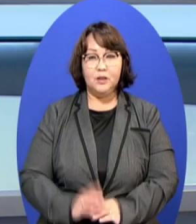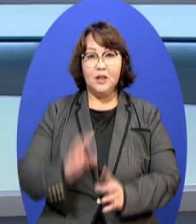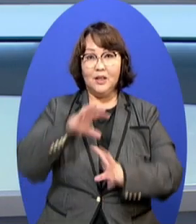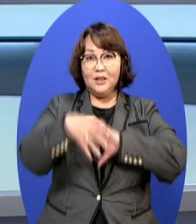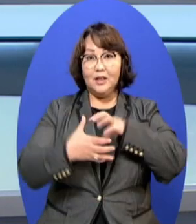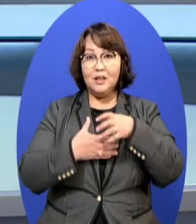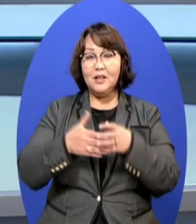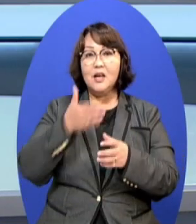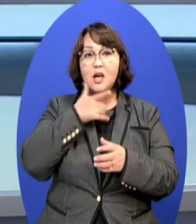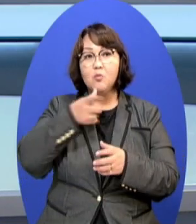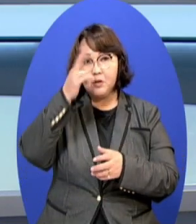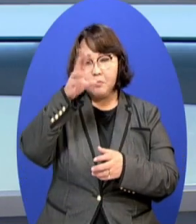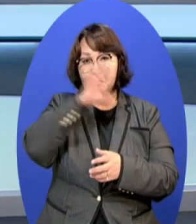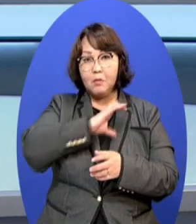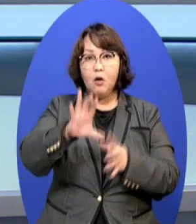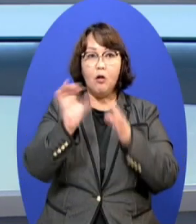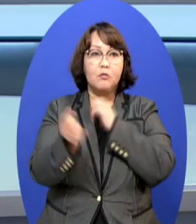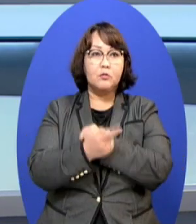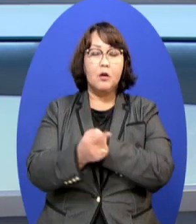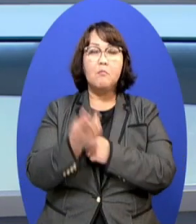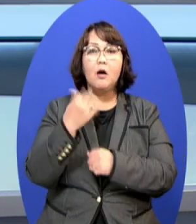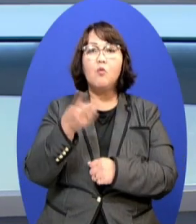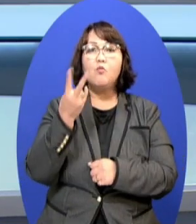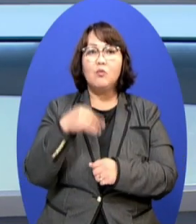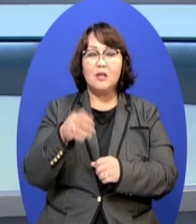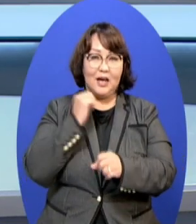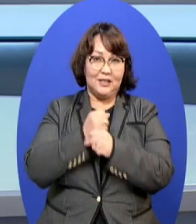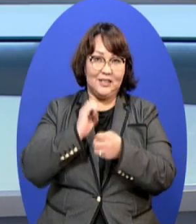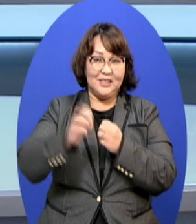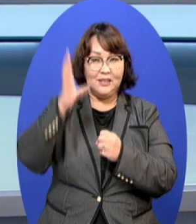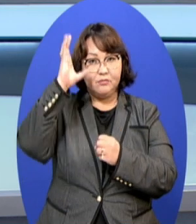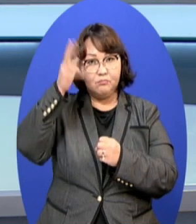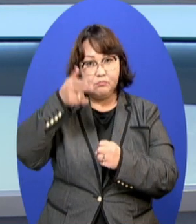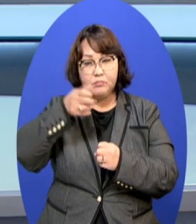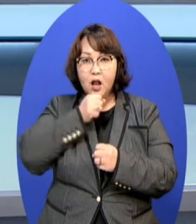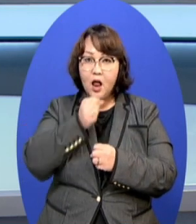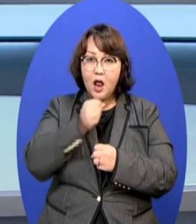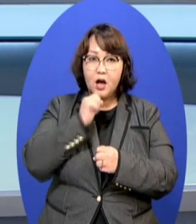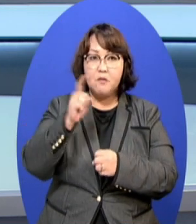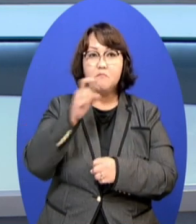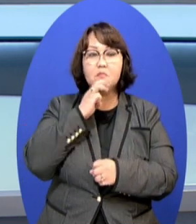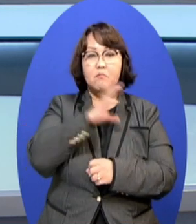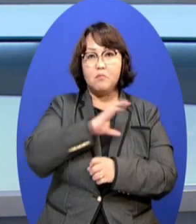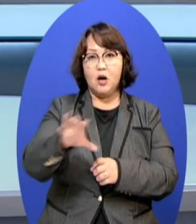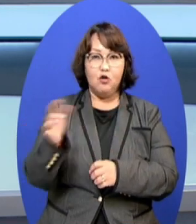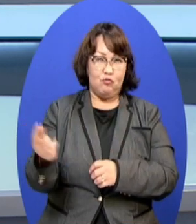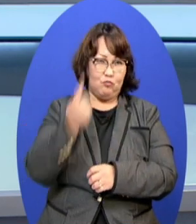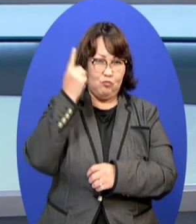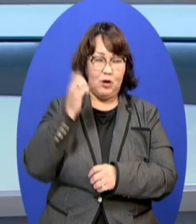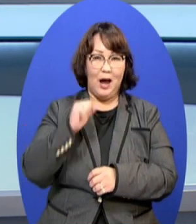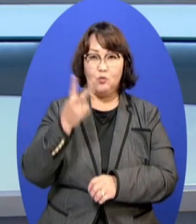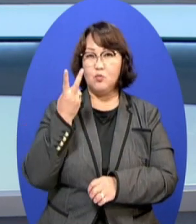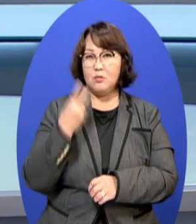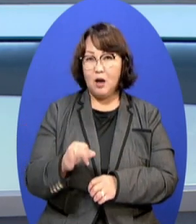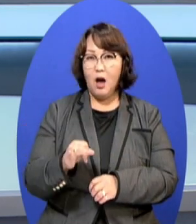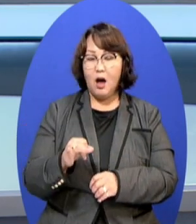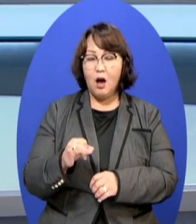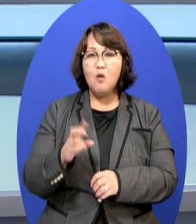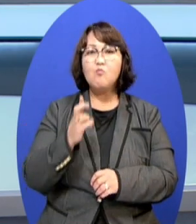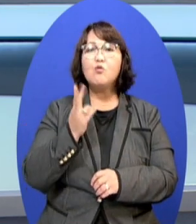Дэлхийн эрүүл мэндийн байгууллагаас онцгой нөхцөл байдлын үед ажиллаж байгаа сэтгүүлчид хэвлэл мэдээллийн салбарынхан хамгийн өндөр эрсдэлтэй бүлэгт багтаж байна